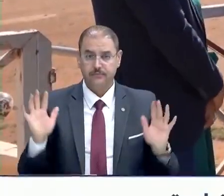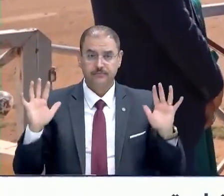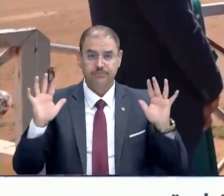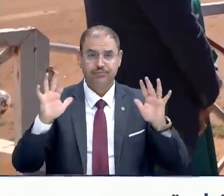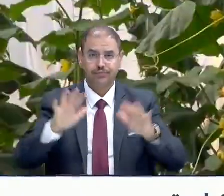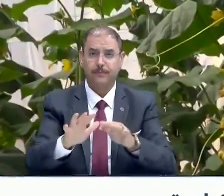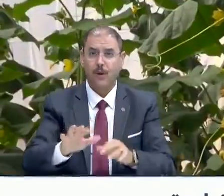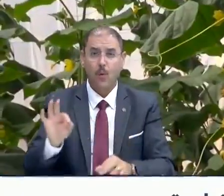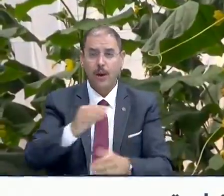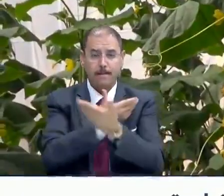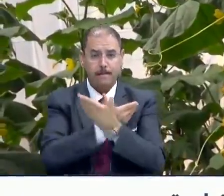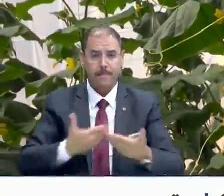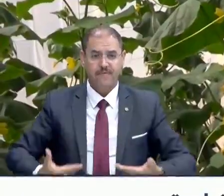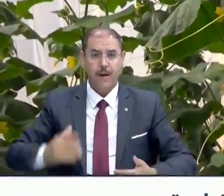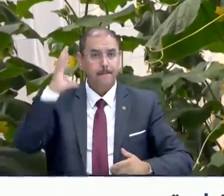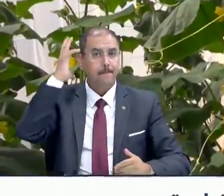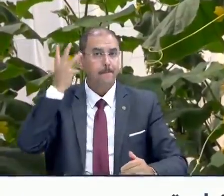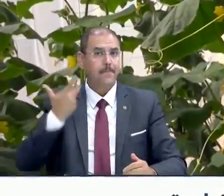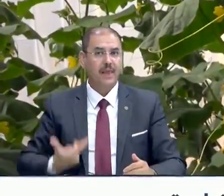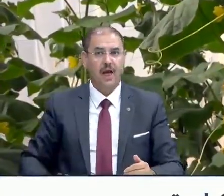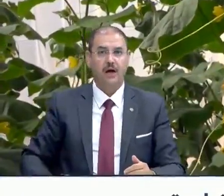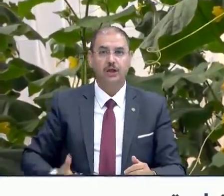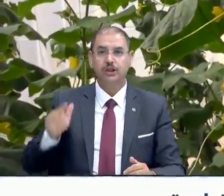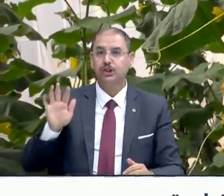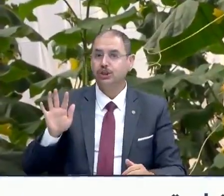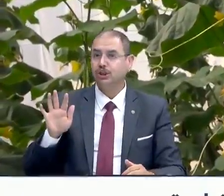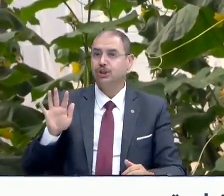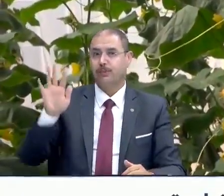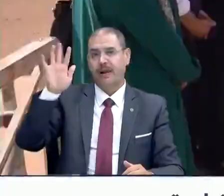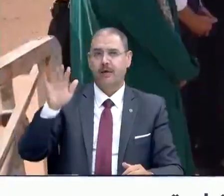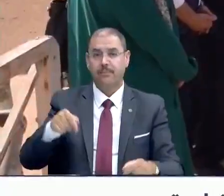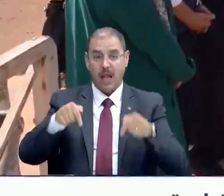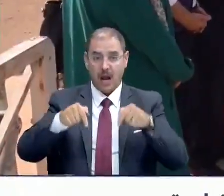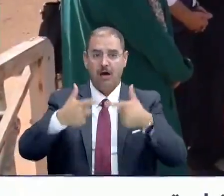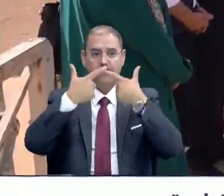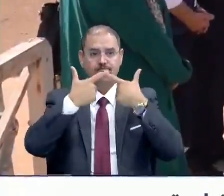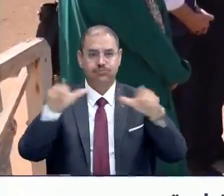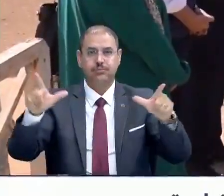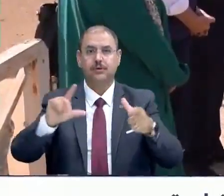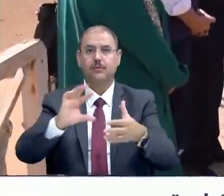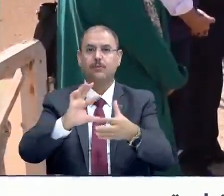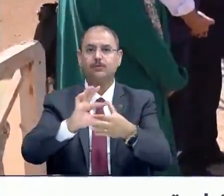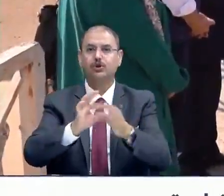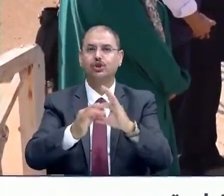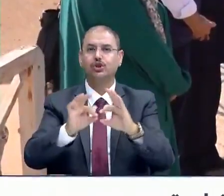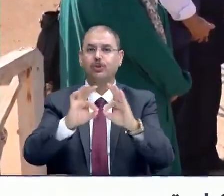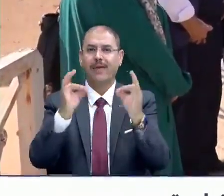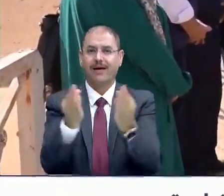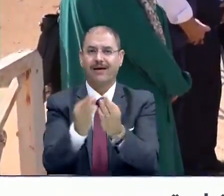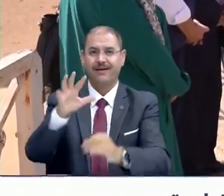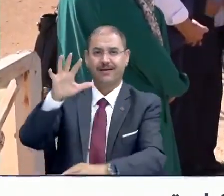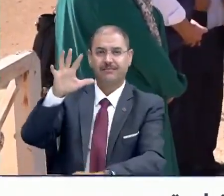السرحان في الباديه الشماليه الغربيه اعلن عن تاسيس جمعيه سد سم السرحان التعاونيه الزراعيه